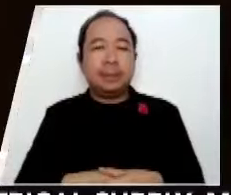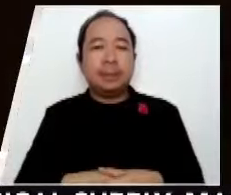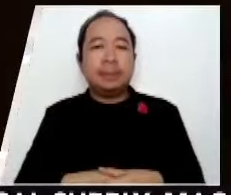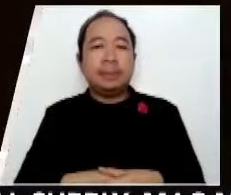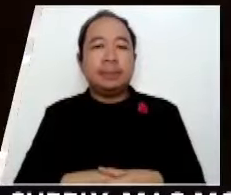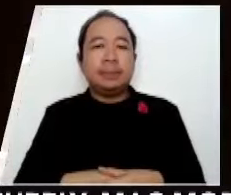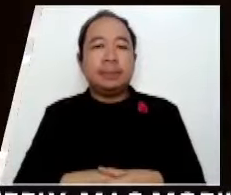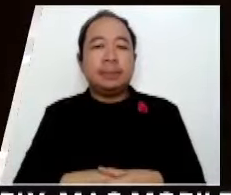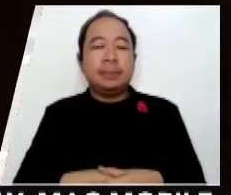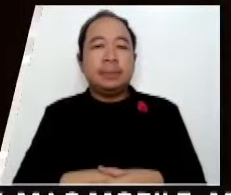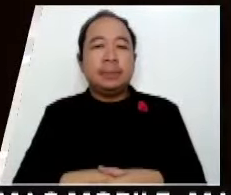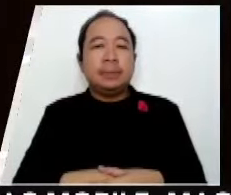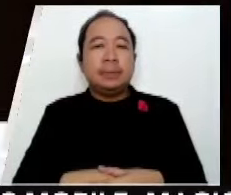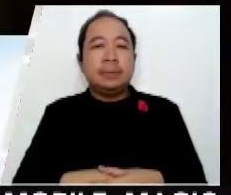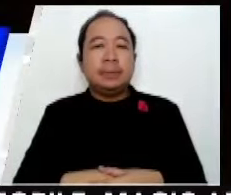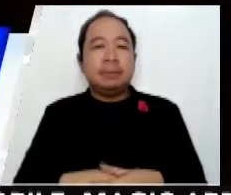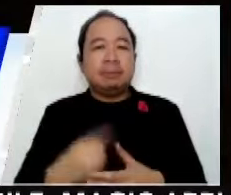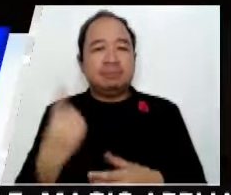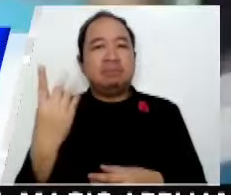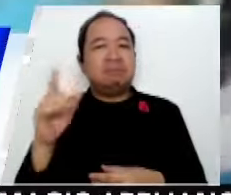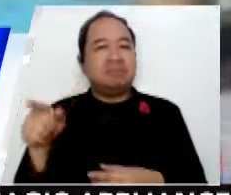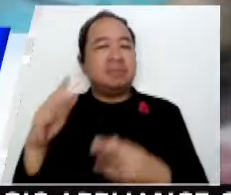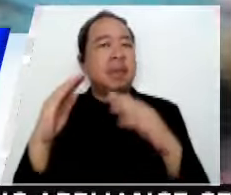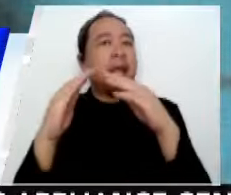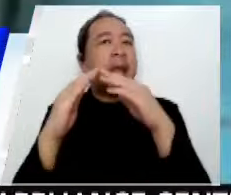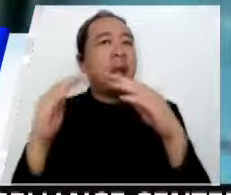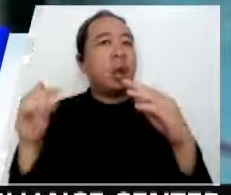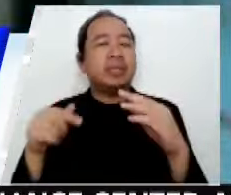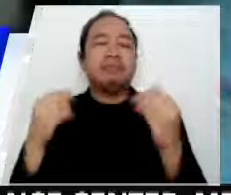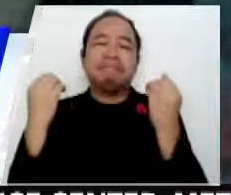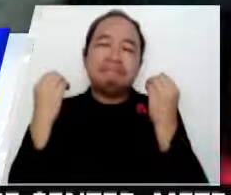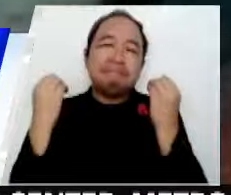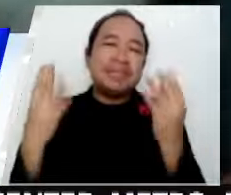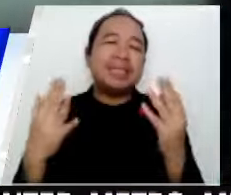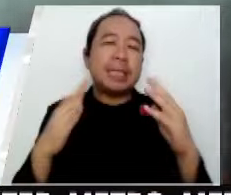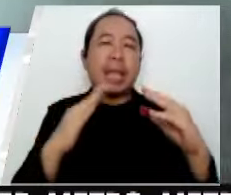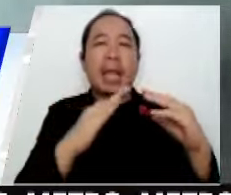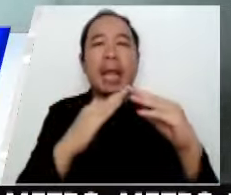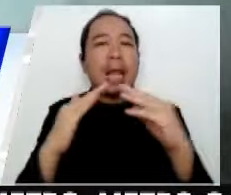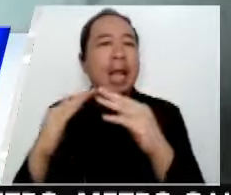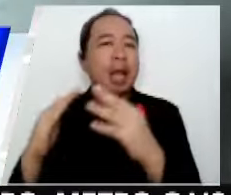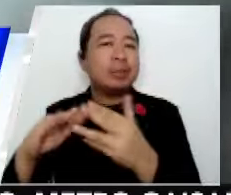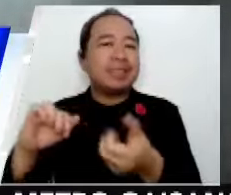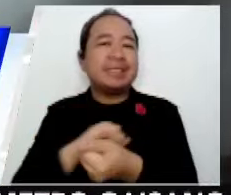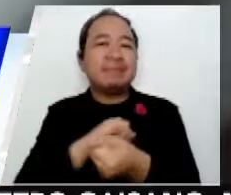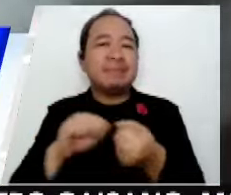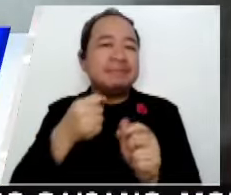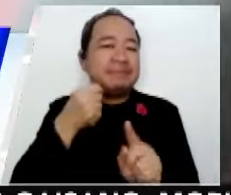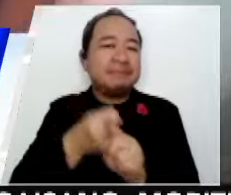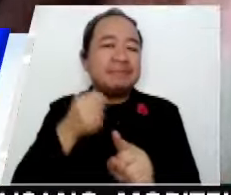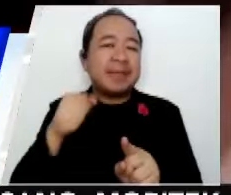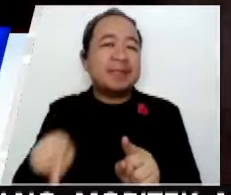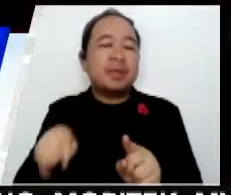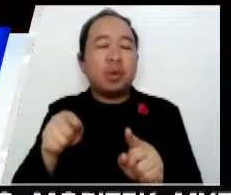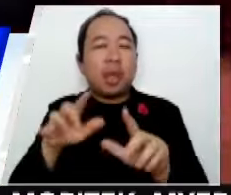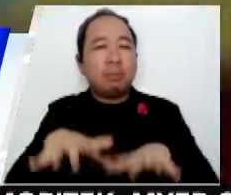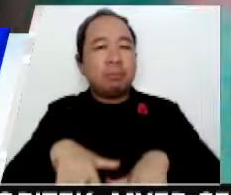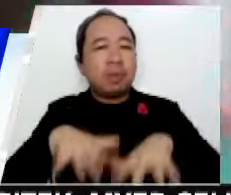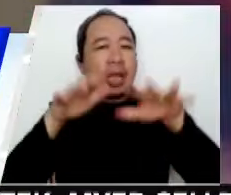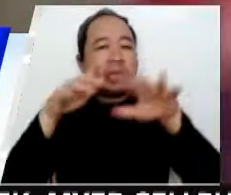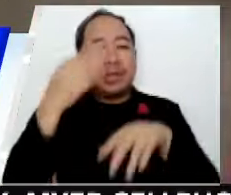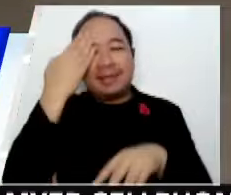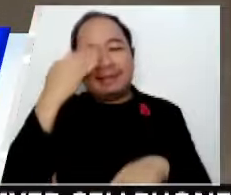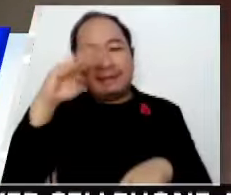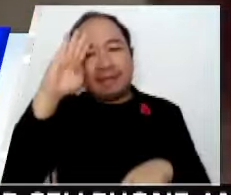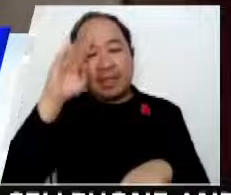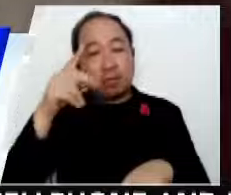Isa lang ang bahay ni Aling Glenly sa libu-libong kabahayang naperwiso ng matinding baha sa Cavite sa loob ng kanilang bahay.